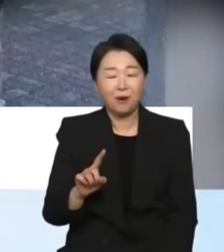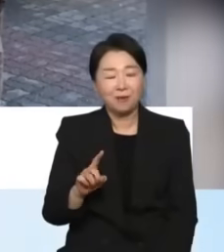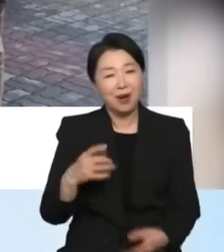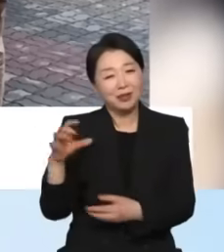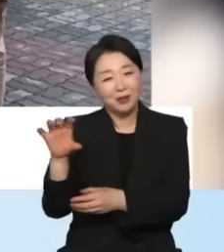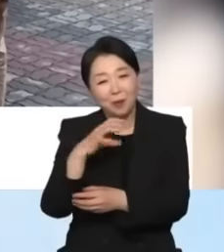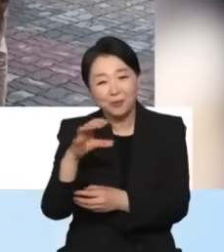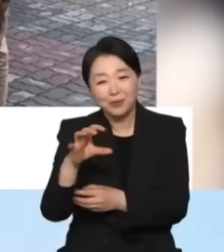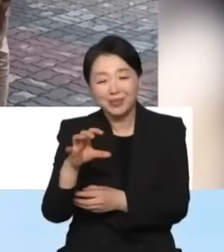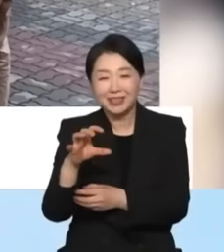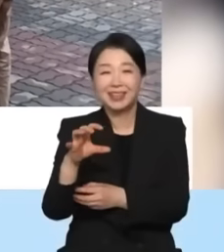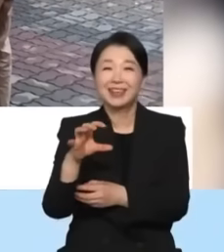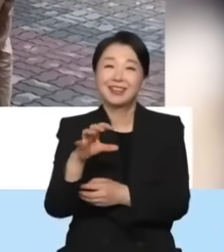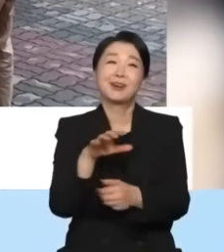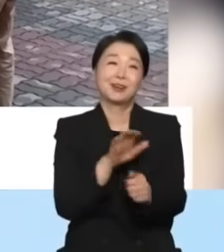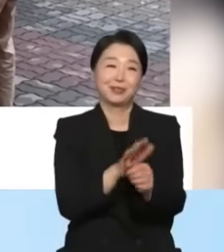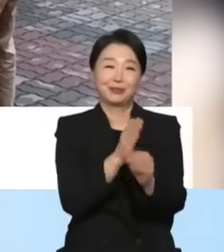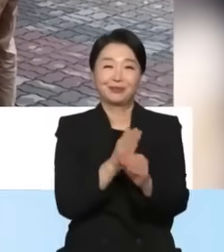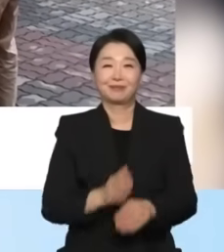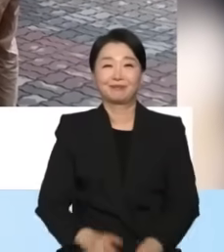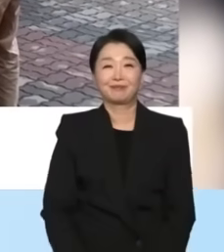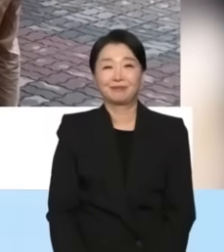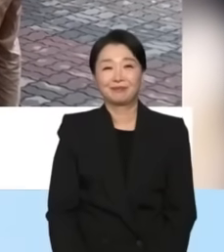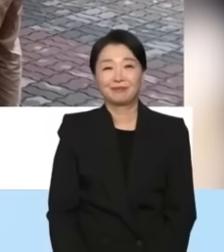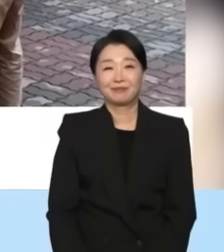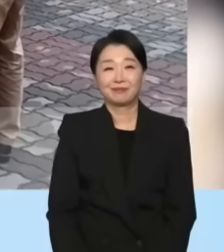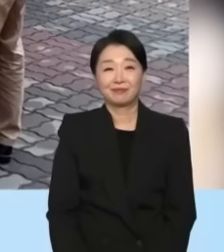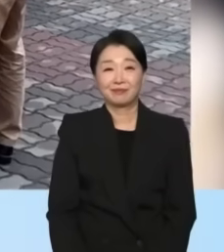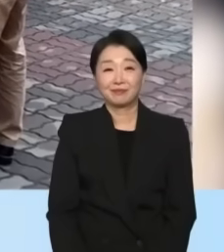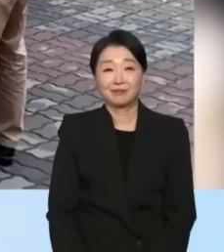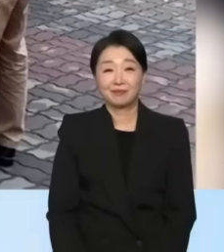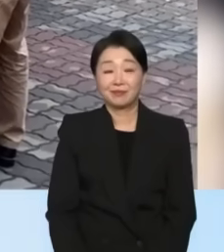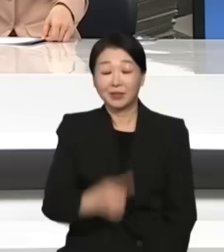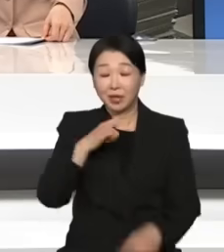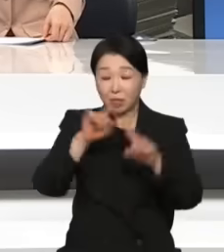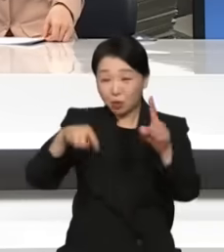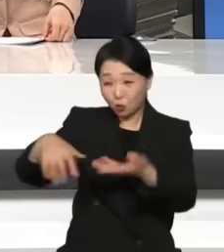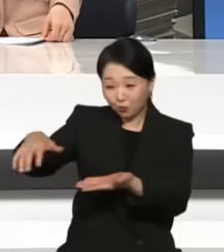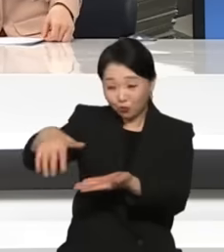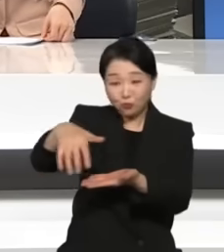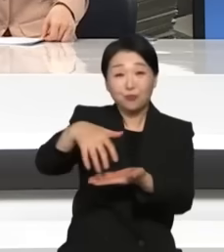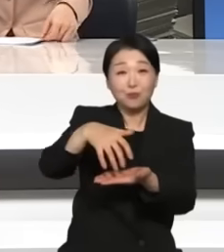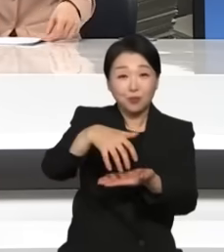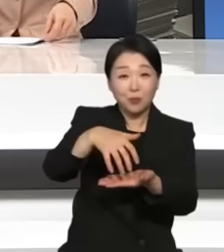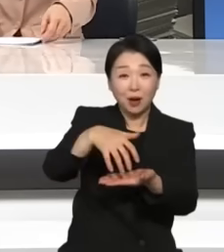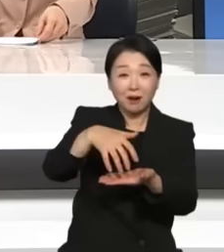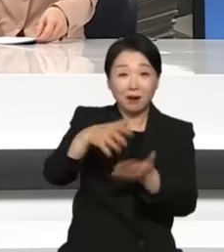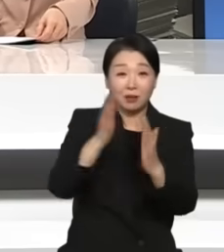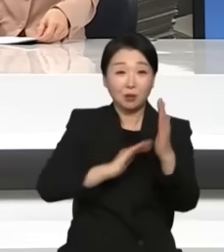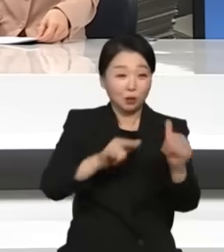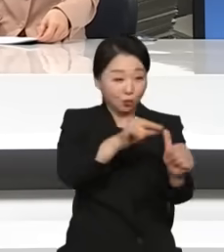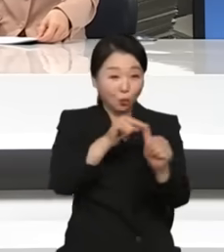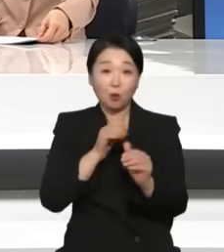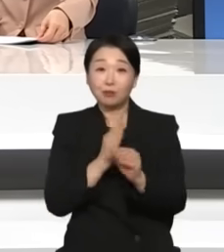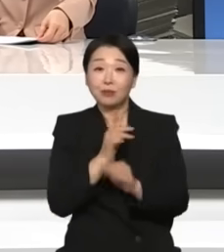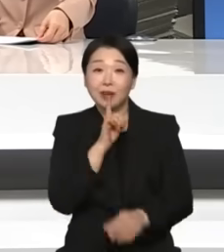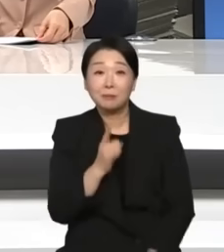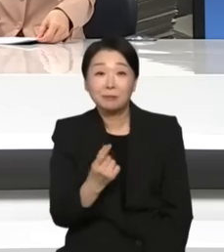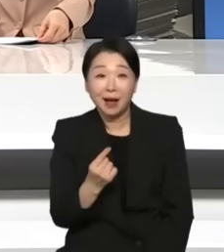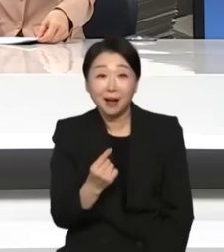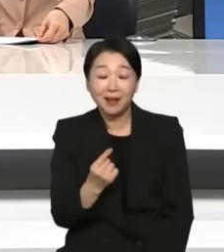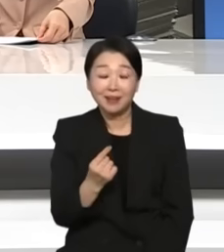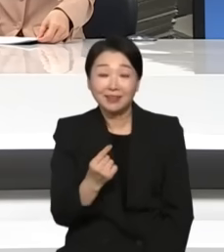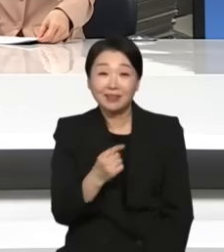용품이라든지 이런 것들을 좀 지원해 드리고 있습니다. 폐지 수입 어르신들을 정규적으로 또 고용까지 하고 계신 걸로 제가 알고 있습니다. 지금